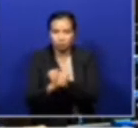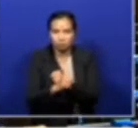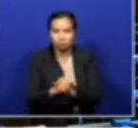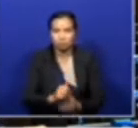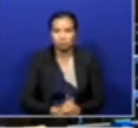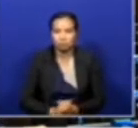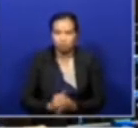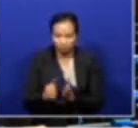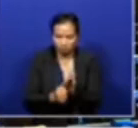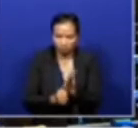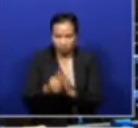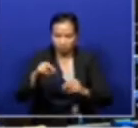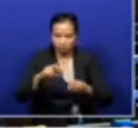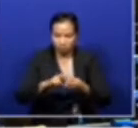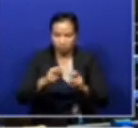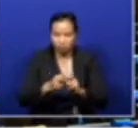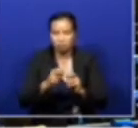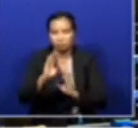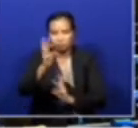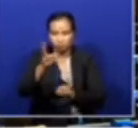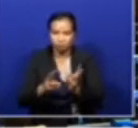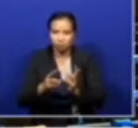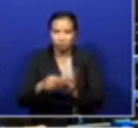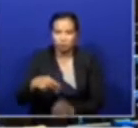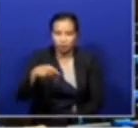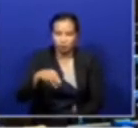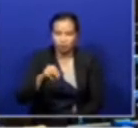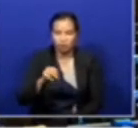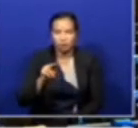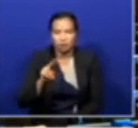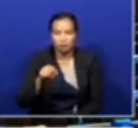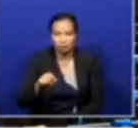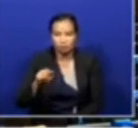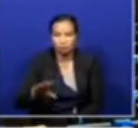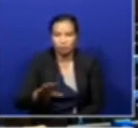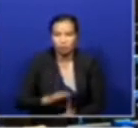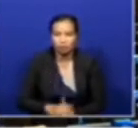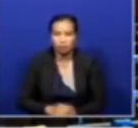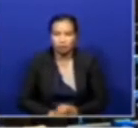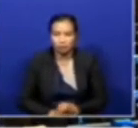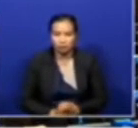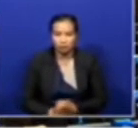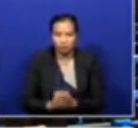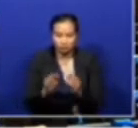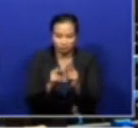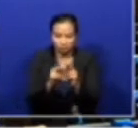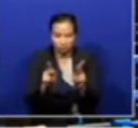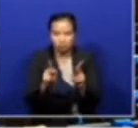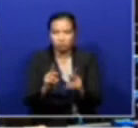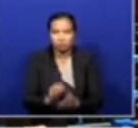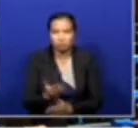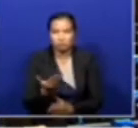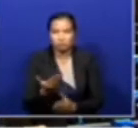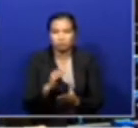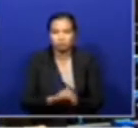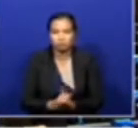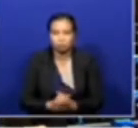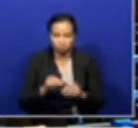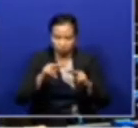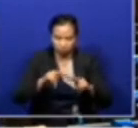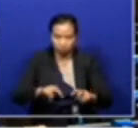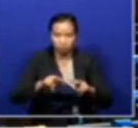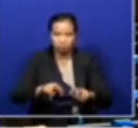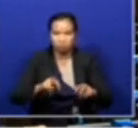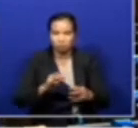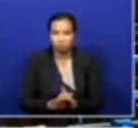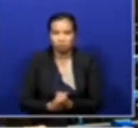และแก้ไขปัญหาฝุ่นละอองขนาดเล็ก PM 2.5 ของคณะกรรมการที่ได้ศึกษา